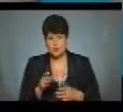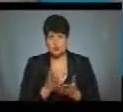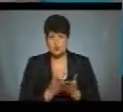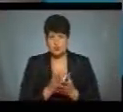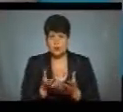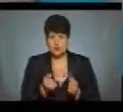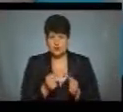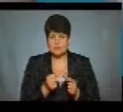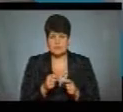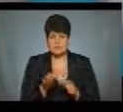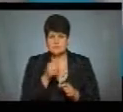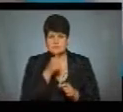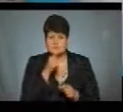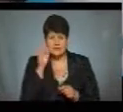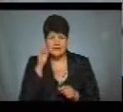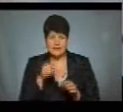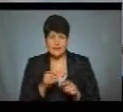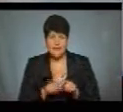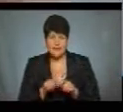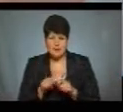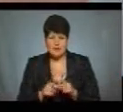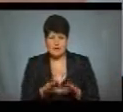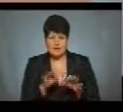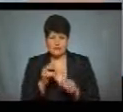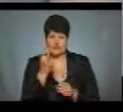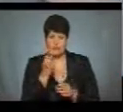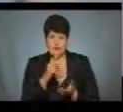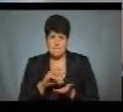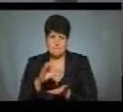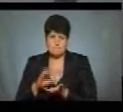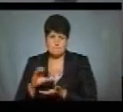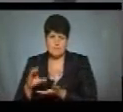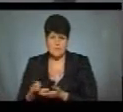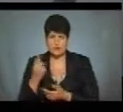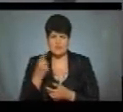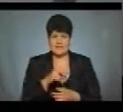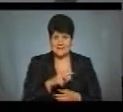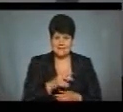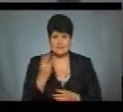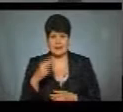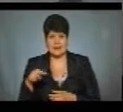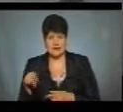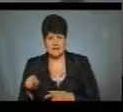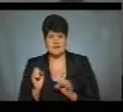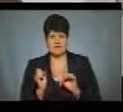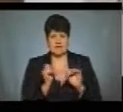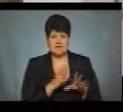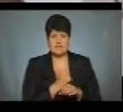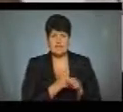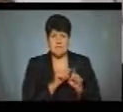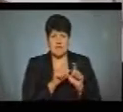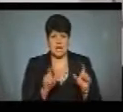води на аналіз. Лікар Наталія Мельник набирає їх у дві банки об'ємом літр та 3 літри. Їх передадуть у